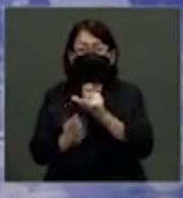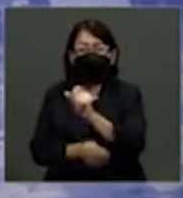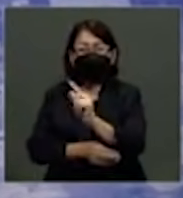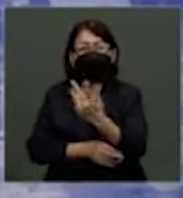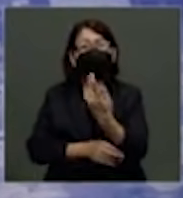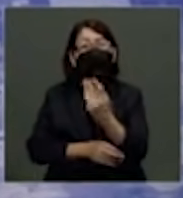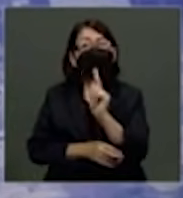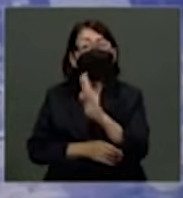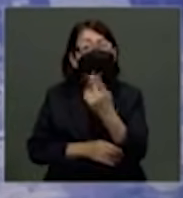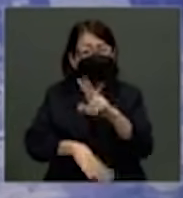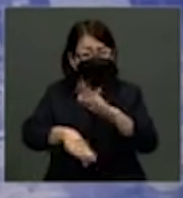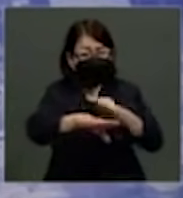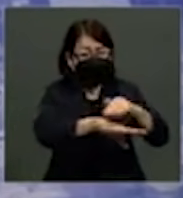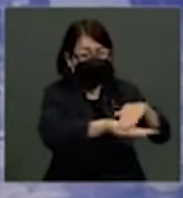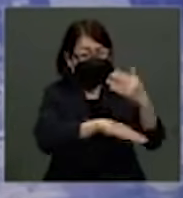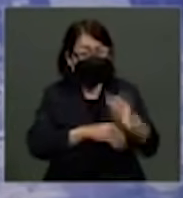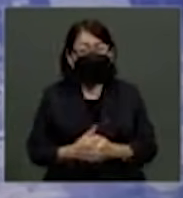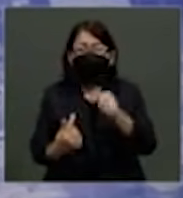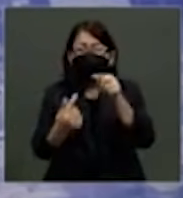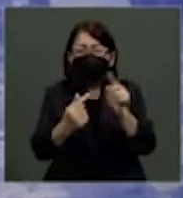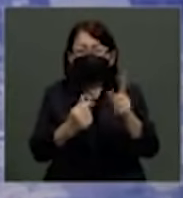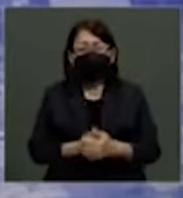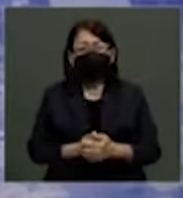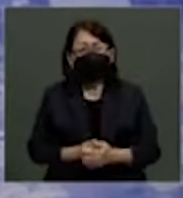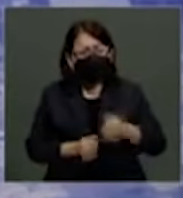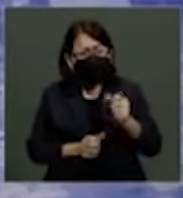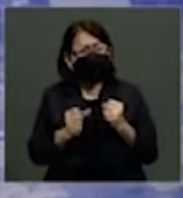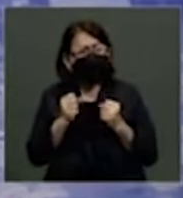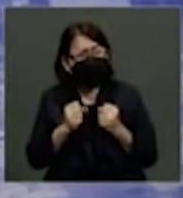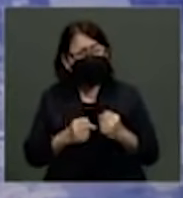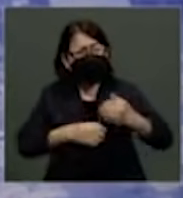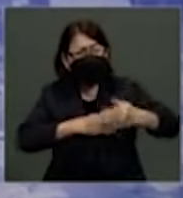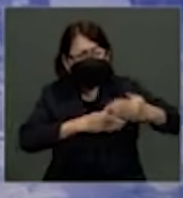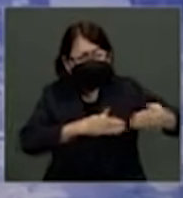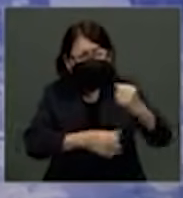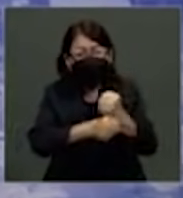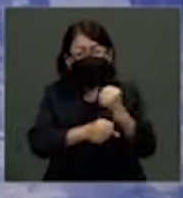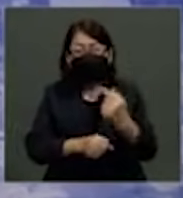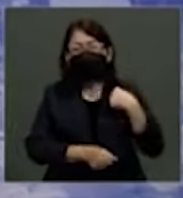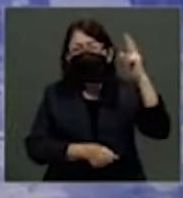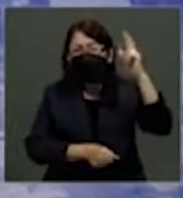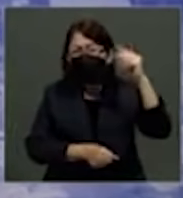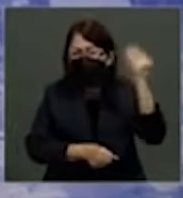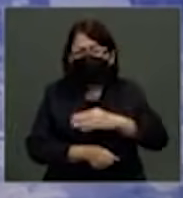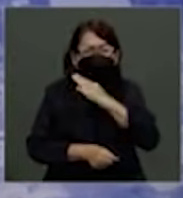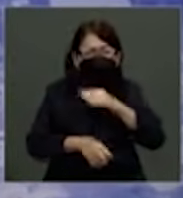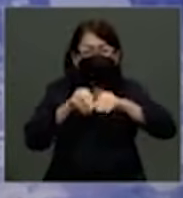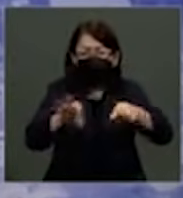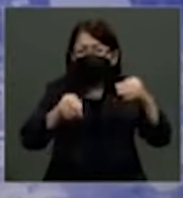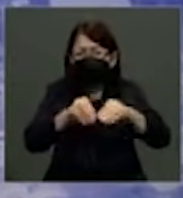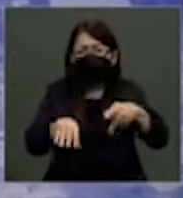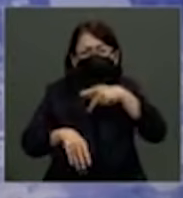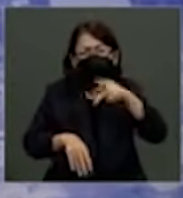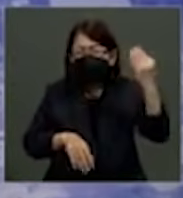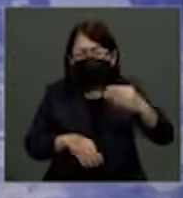นั้นตอนนี้ข้อ11นี้ที่ประชุมเมื่อวานนี้ของสบคเน้นย้ำสูงมากนะครับเพราะว่านอกจากการทำ